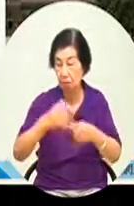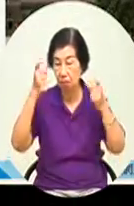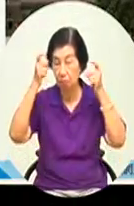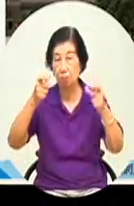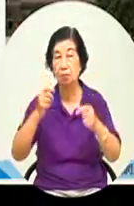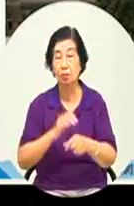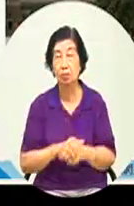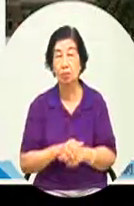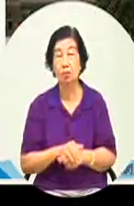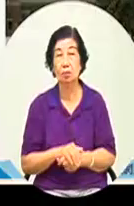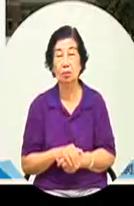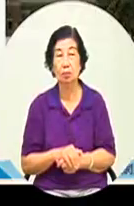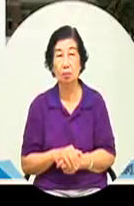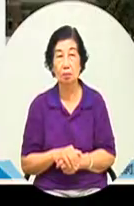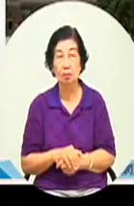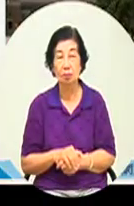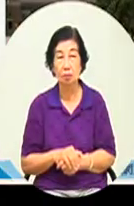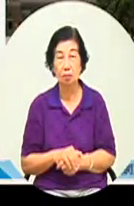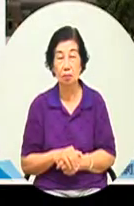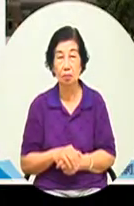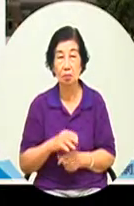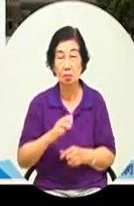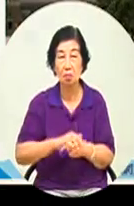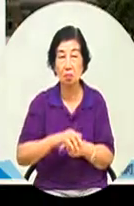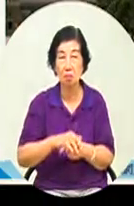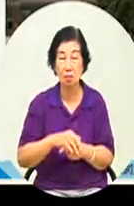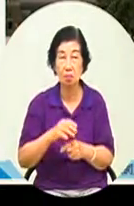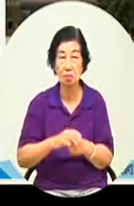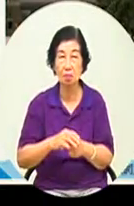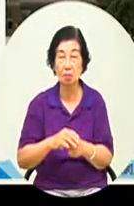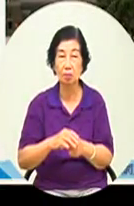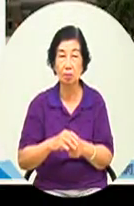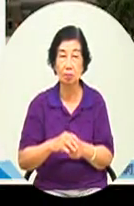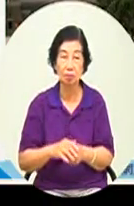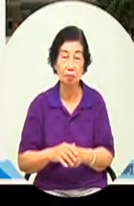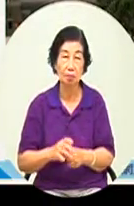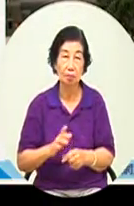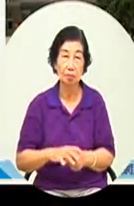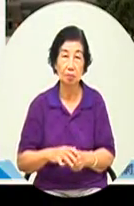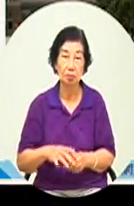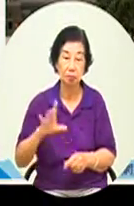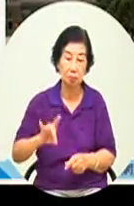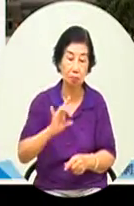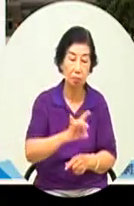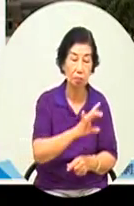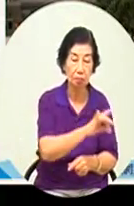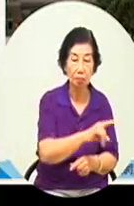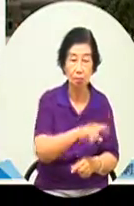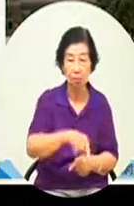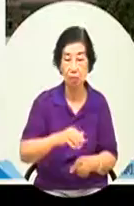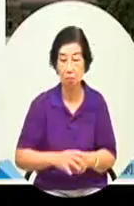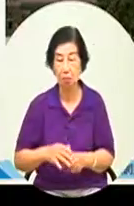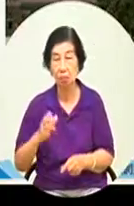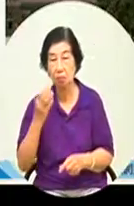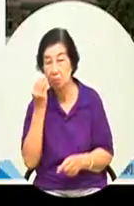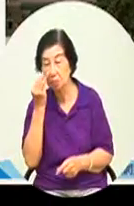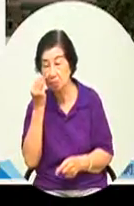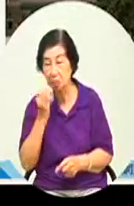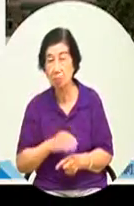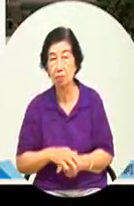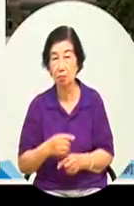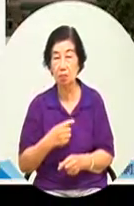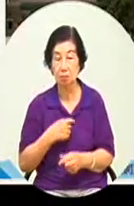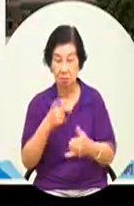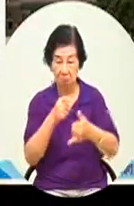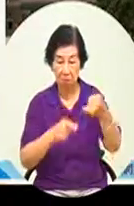隐，甚至是跳针式的参访。就我个人呐、啊。的想法，就我个人的观